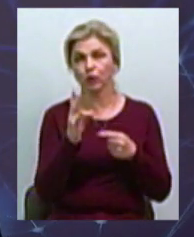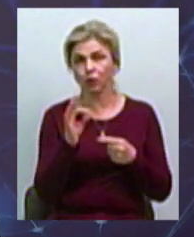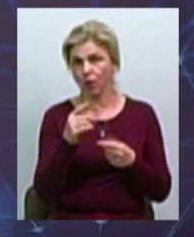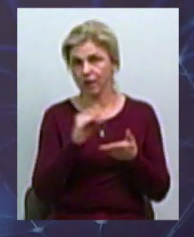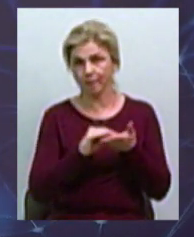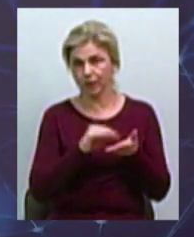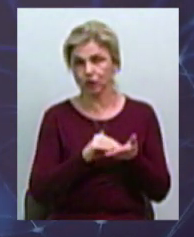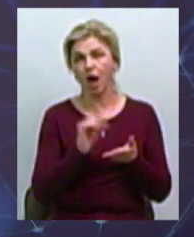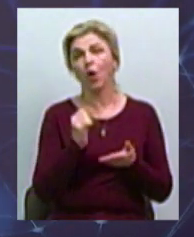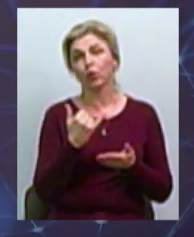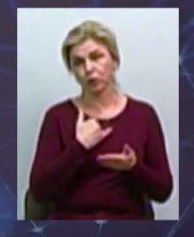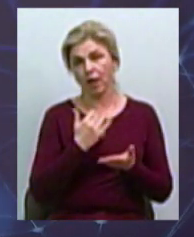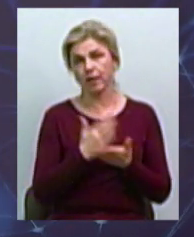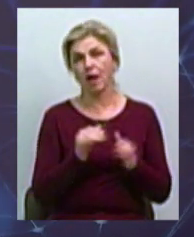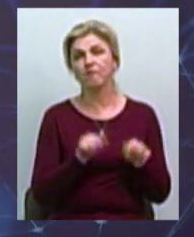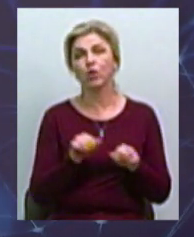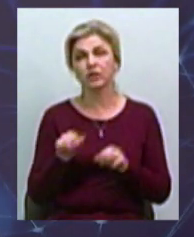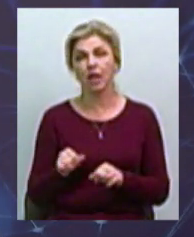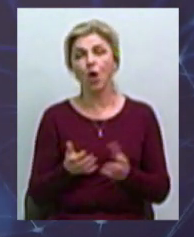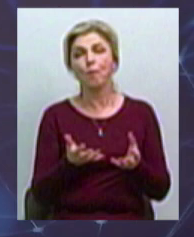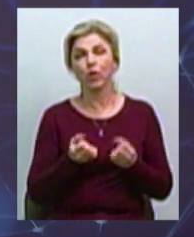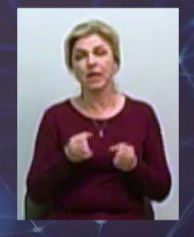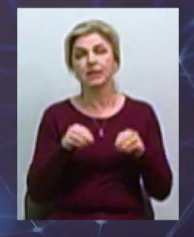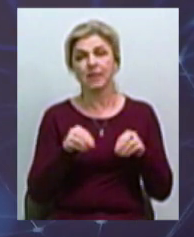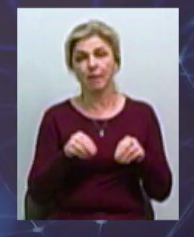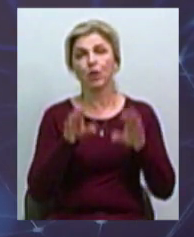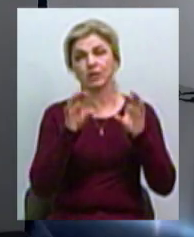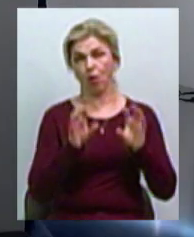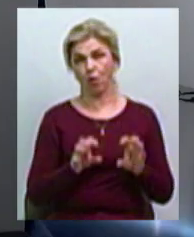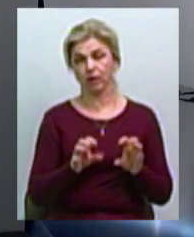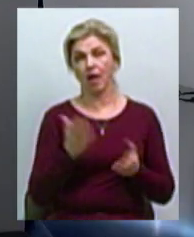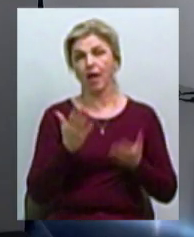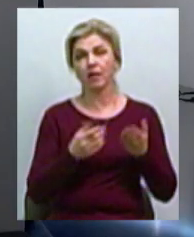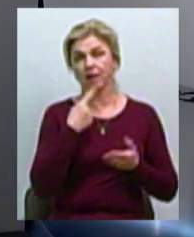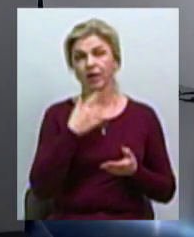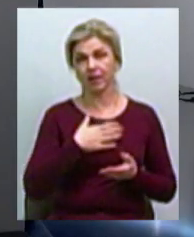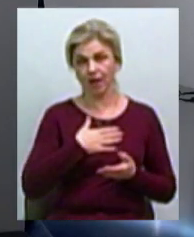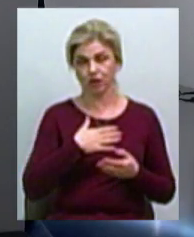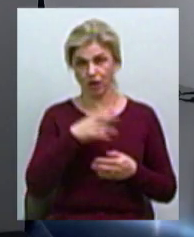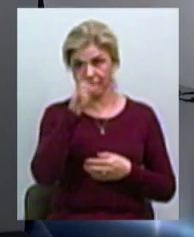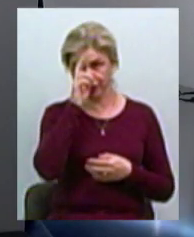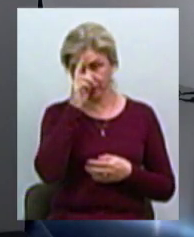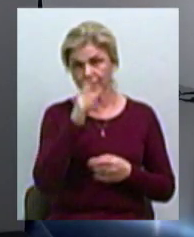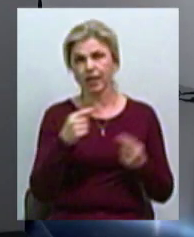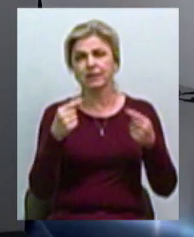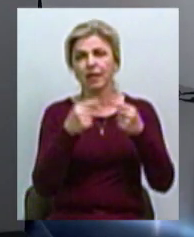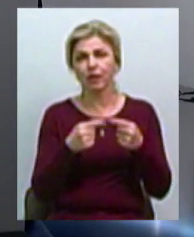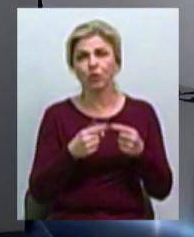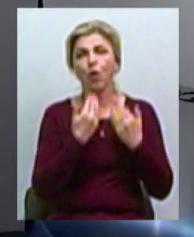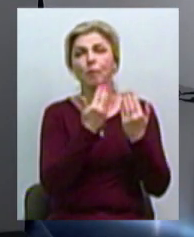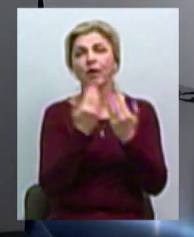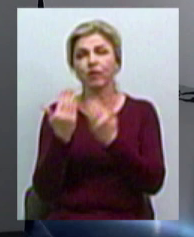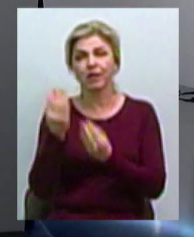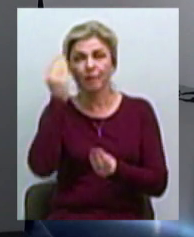є можливість отримати землю за законом. Якщо говорити взагалі по нашій державі, то згідно з опитуванням